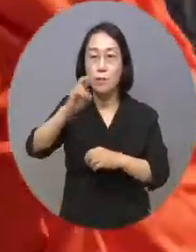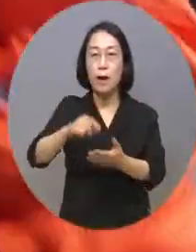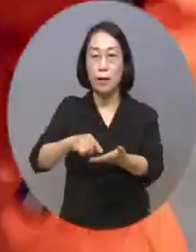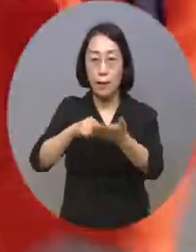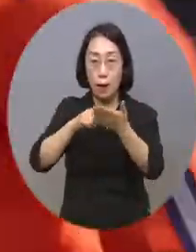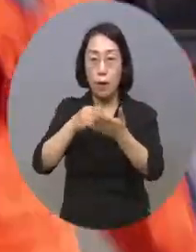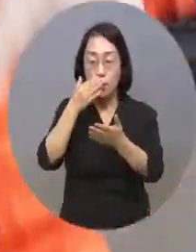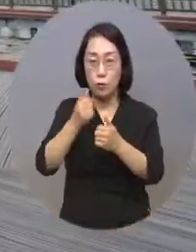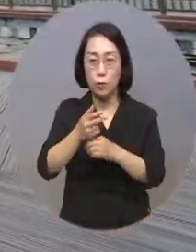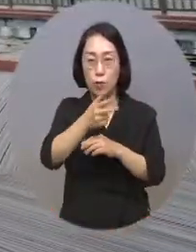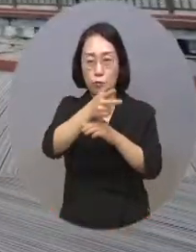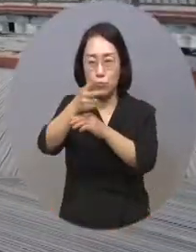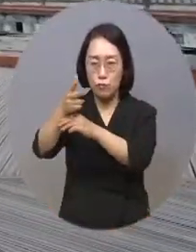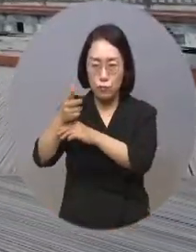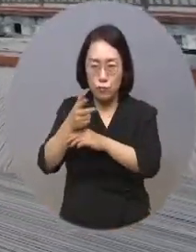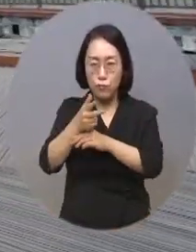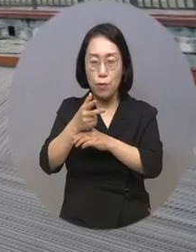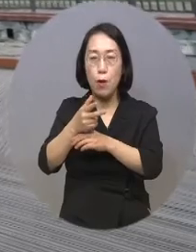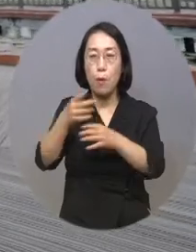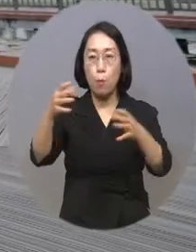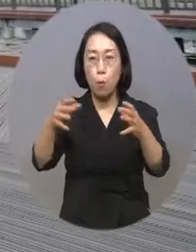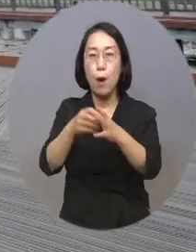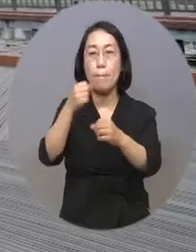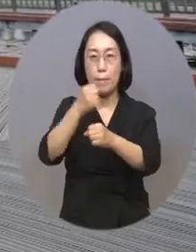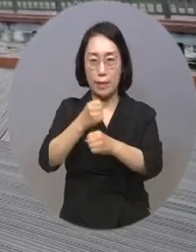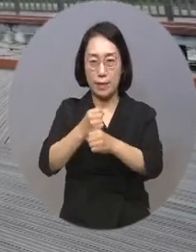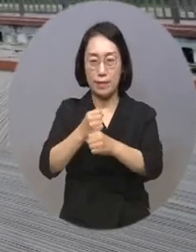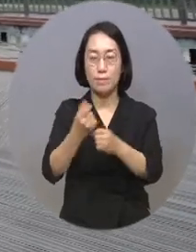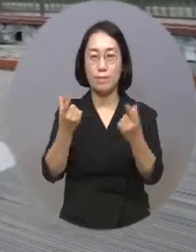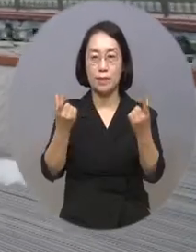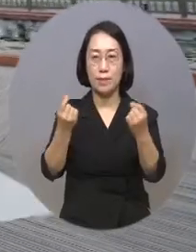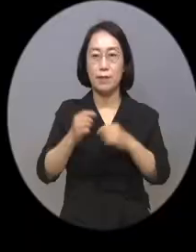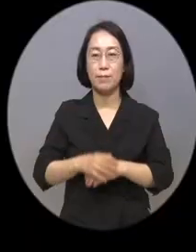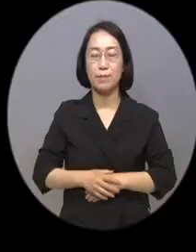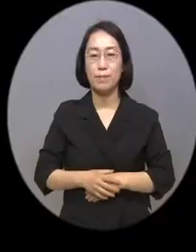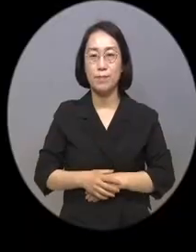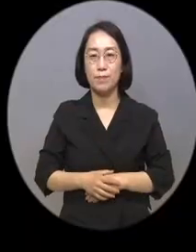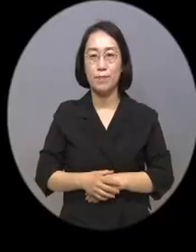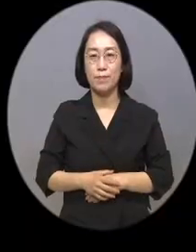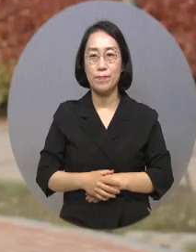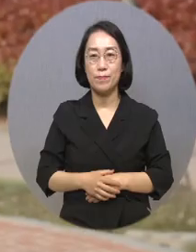현장을 화면 안에 담아내는 그런 프로그램이라고 생각하시면 될 것 같습니다.